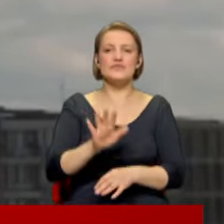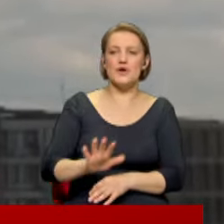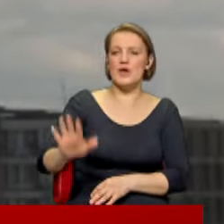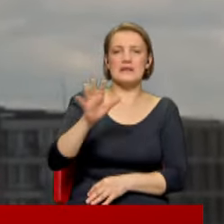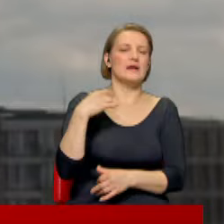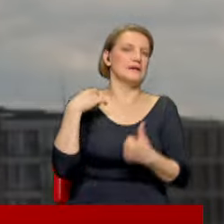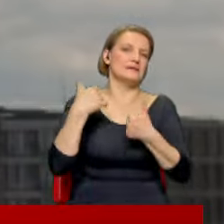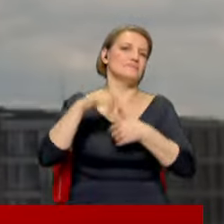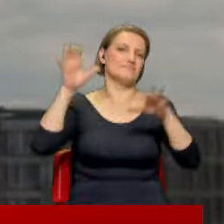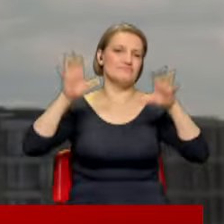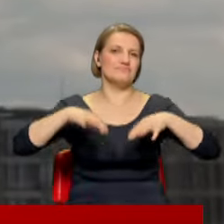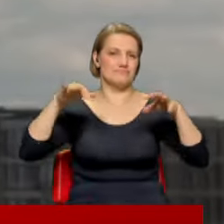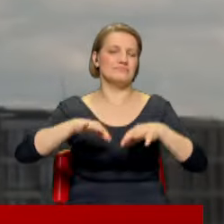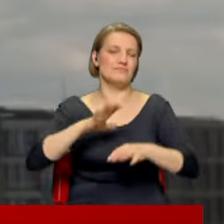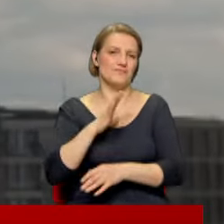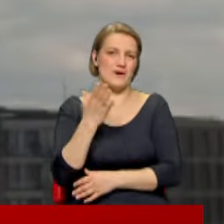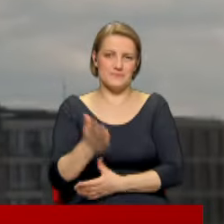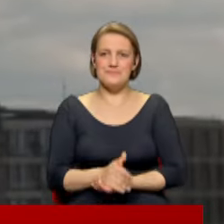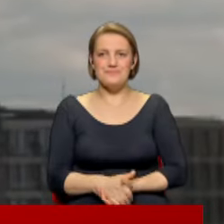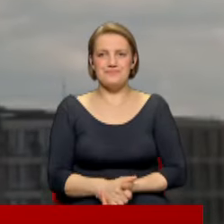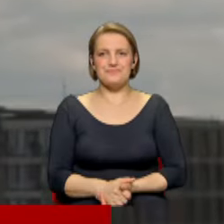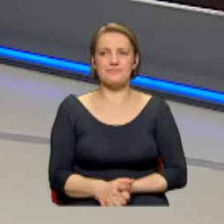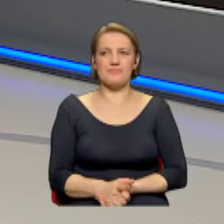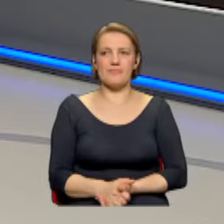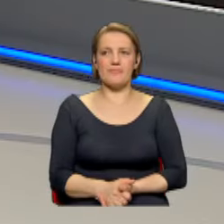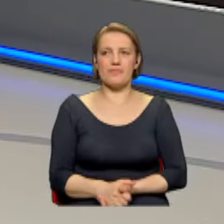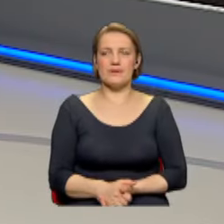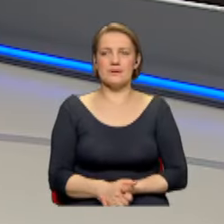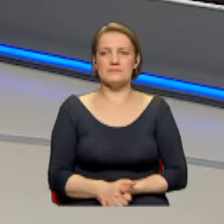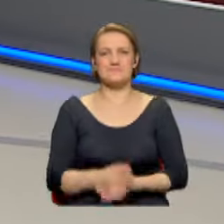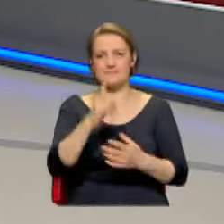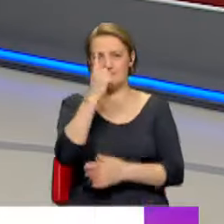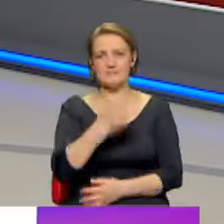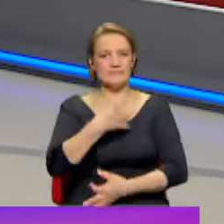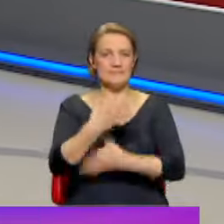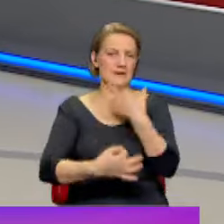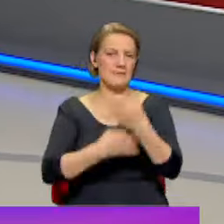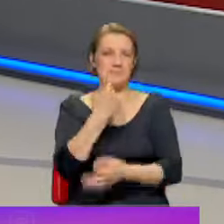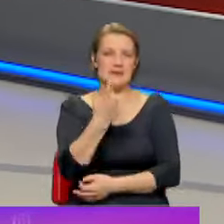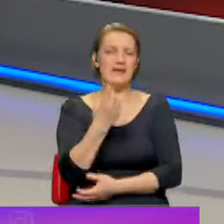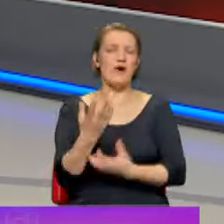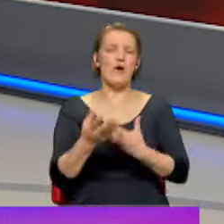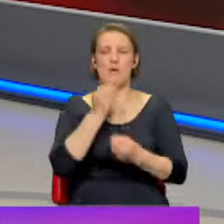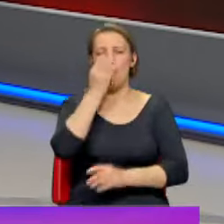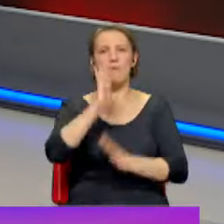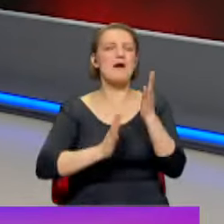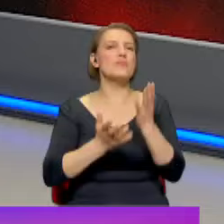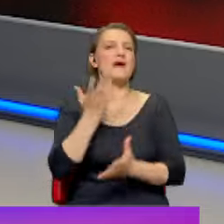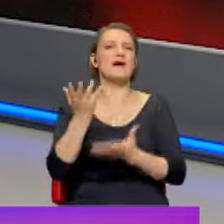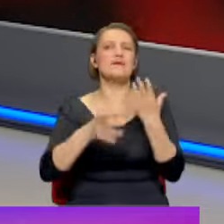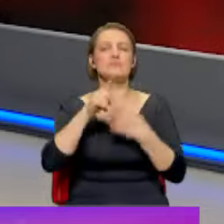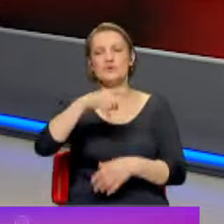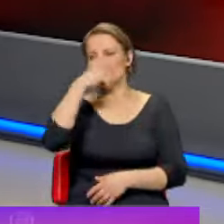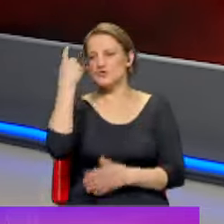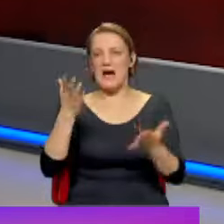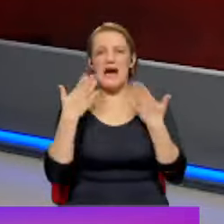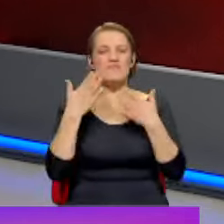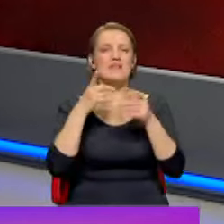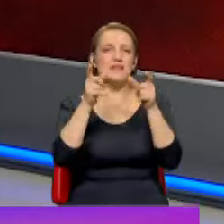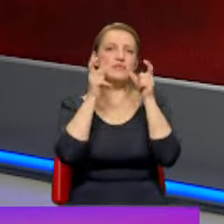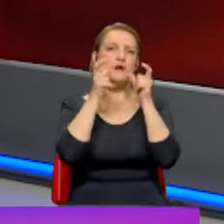taraflarında yine sağanak yağmurlar var. Efendim ilk haberlerimizden biriydi orman yangınları. Bu sıcak havada orman yangınlarına